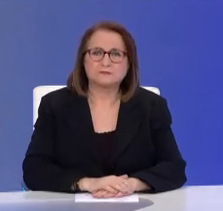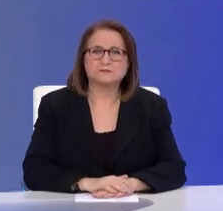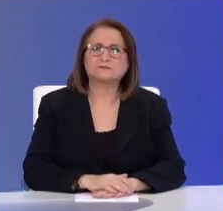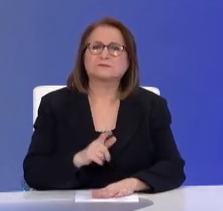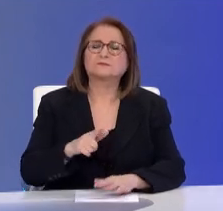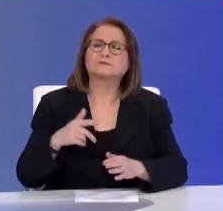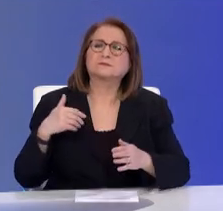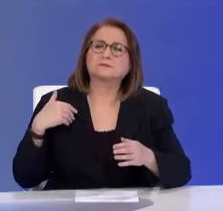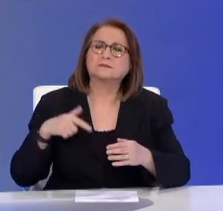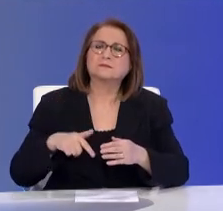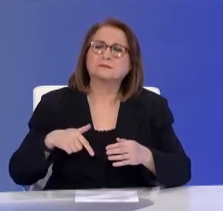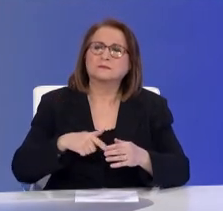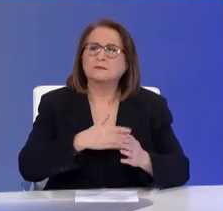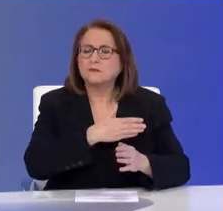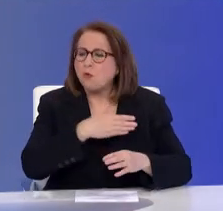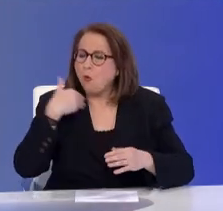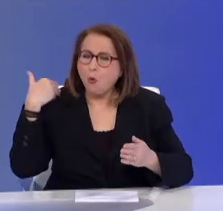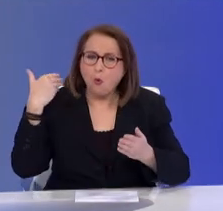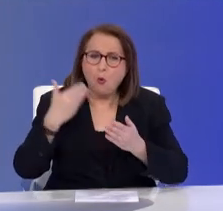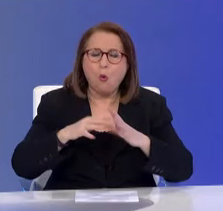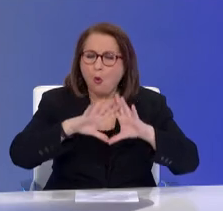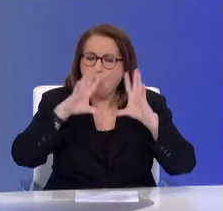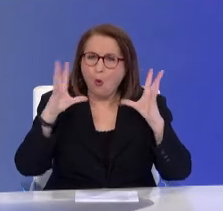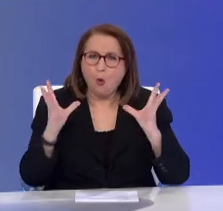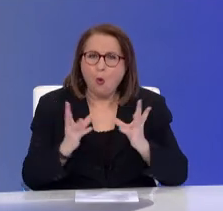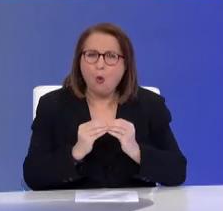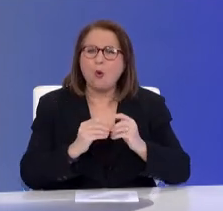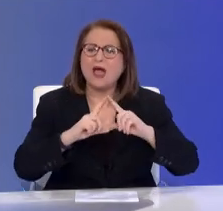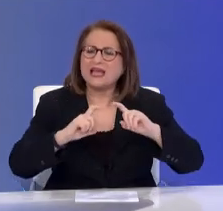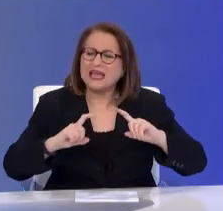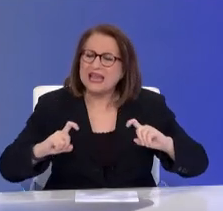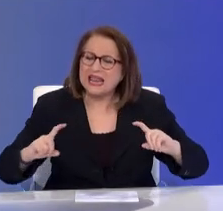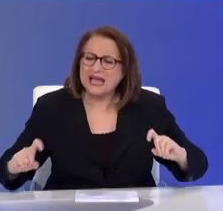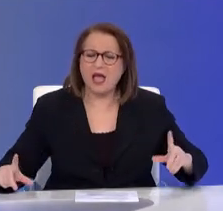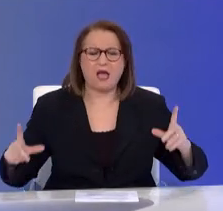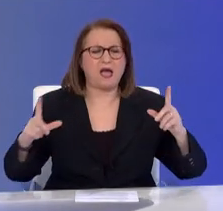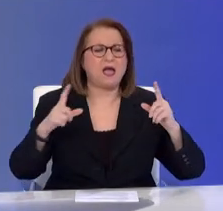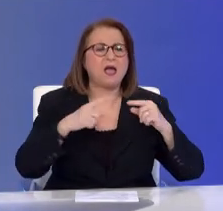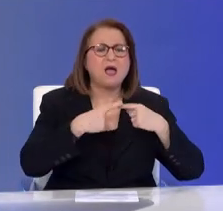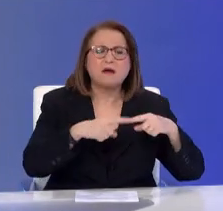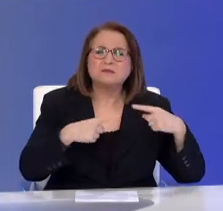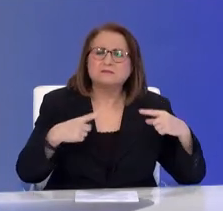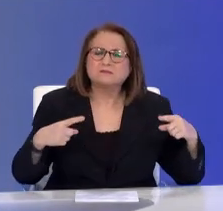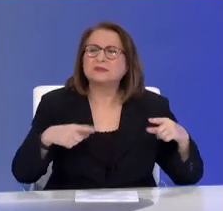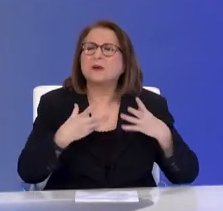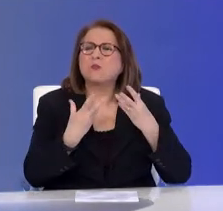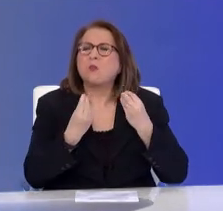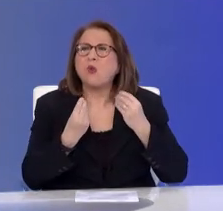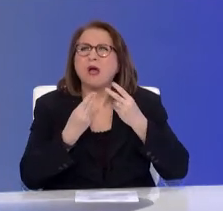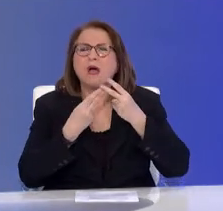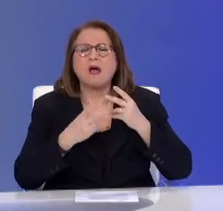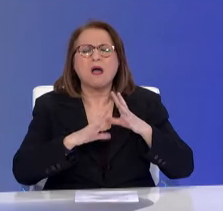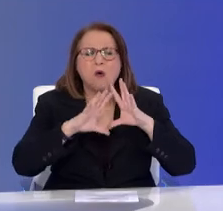Τόσο τα άειλα και υλικά αγαθά που